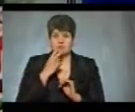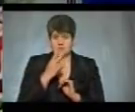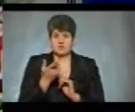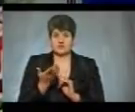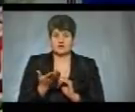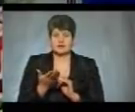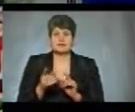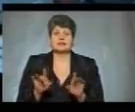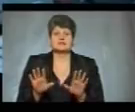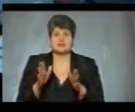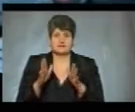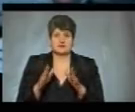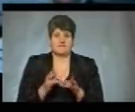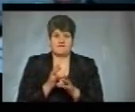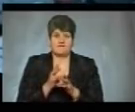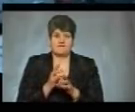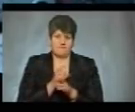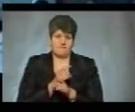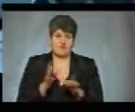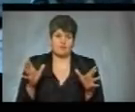кімнати, де стався вибух.